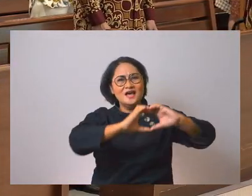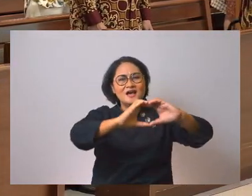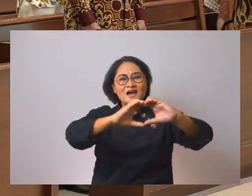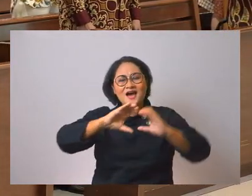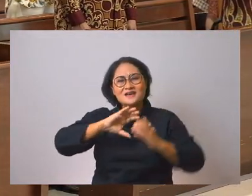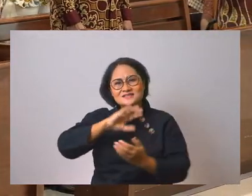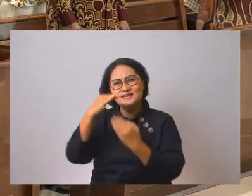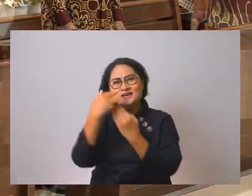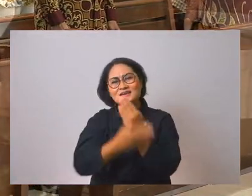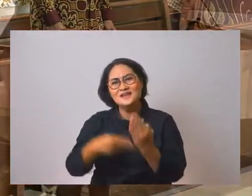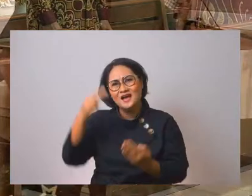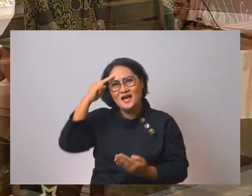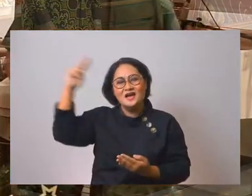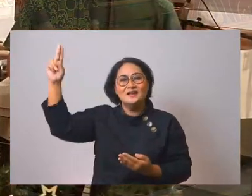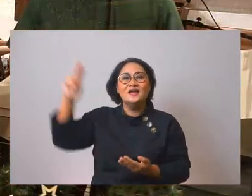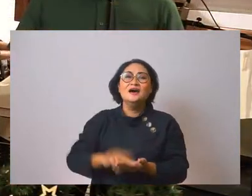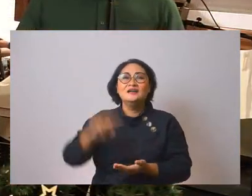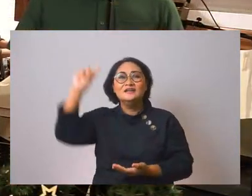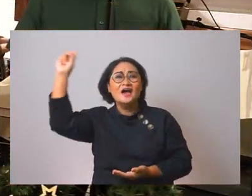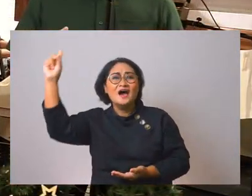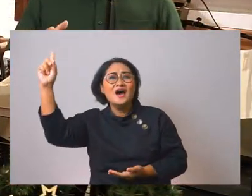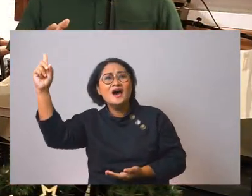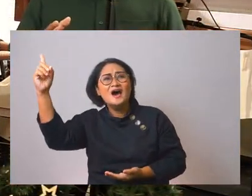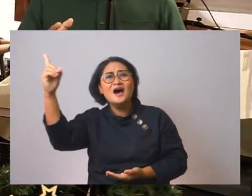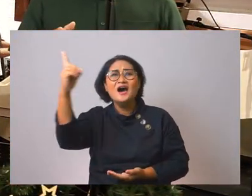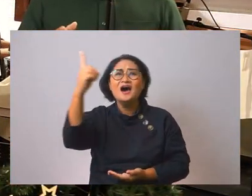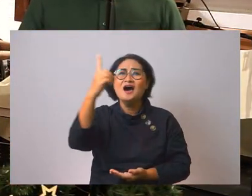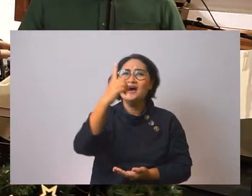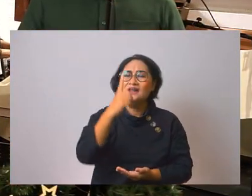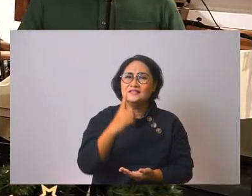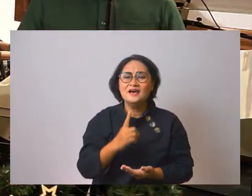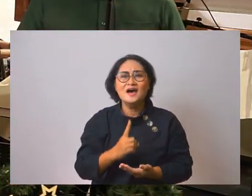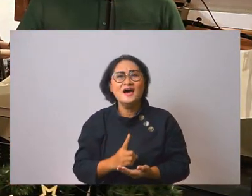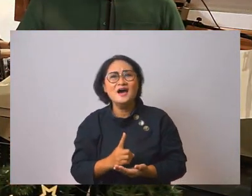cinta kasihnya. Dan dia